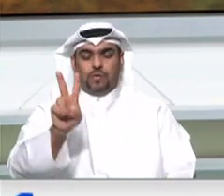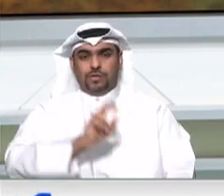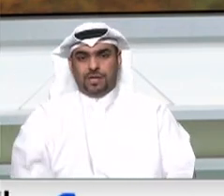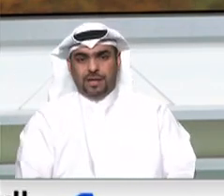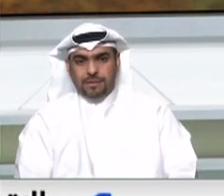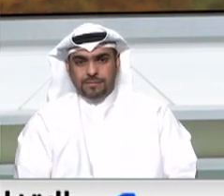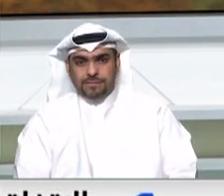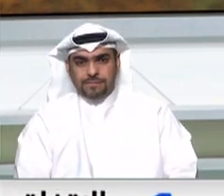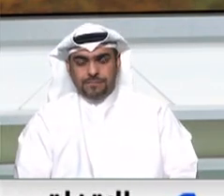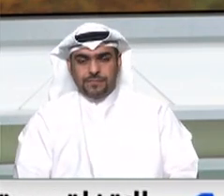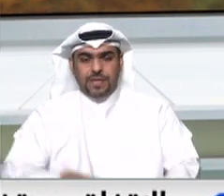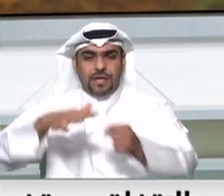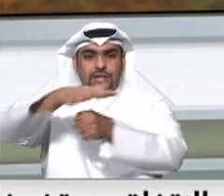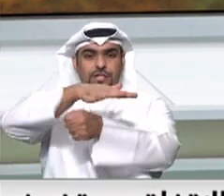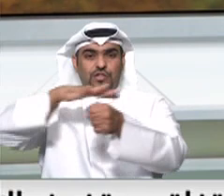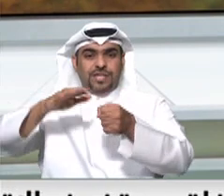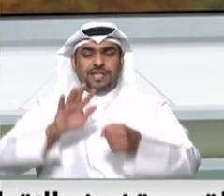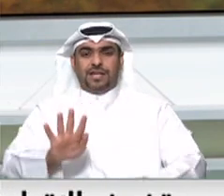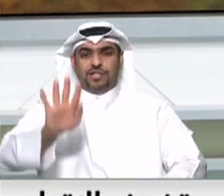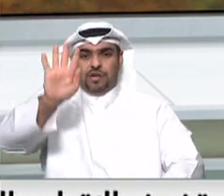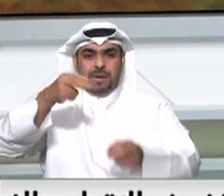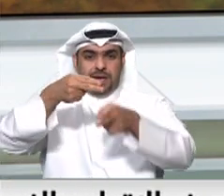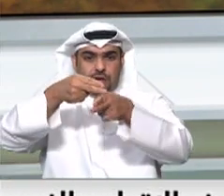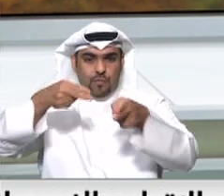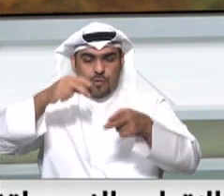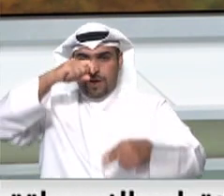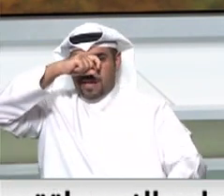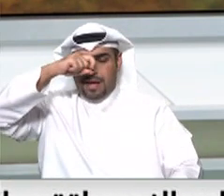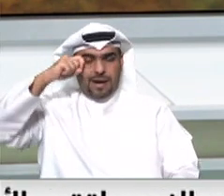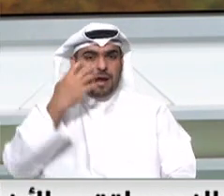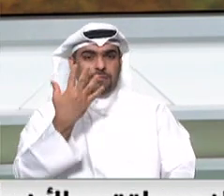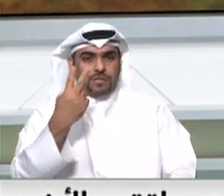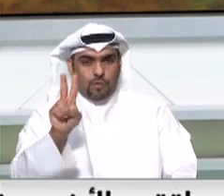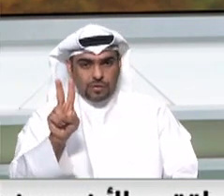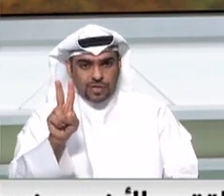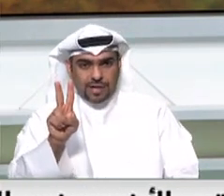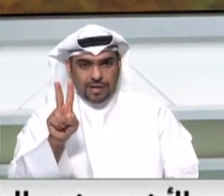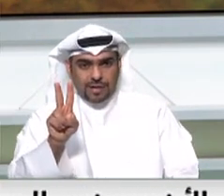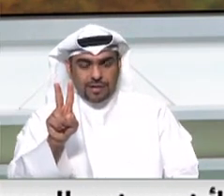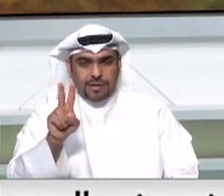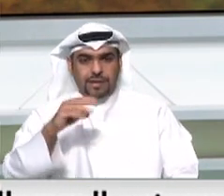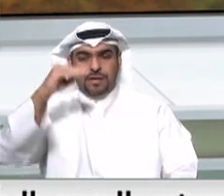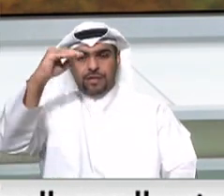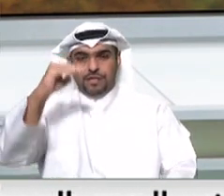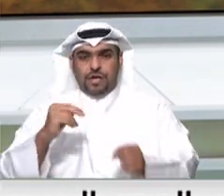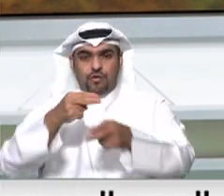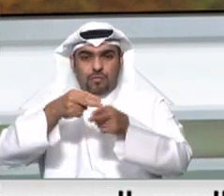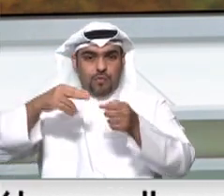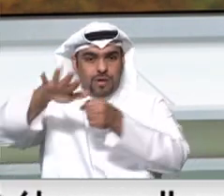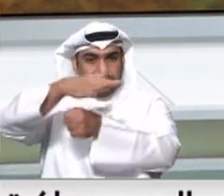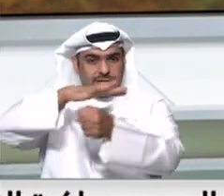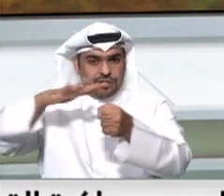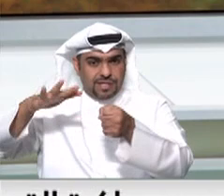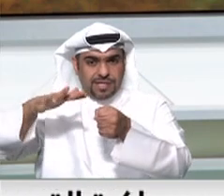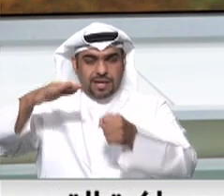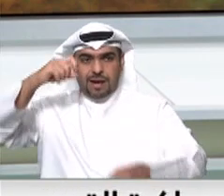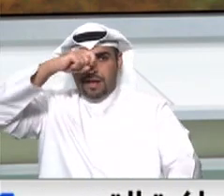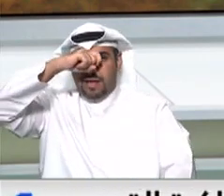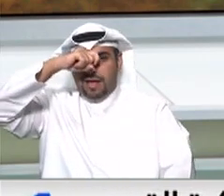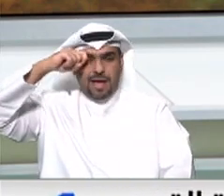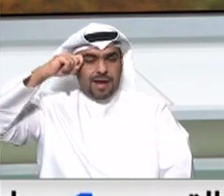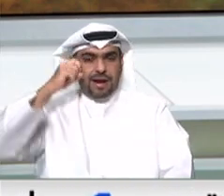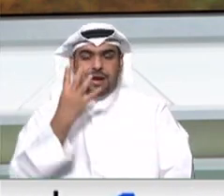مئوية. في جزرنا الشمالية وربا وبوبيان 25 درجة مئوية، وفي الجزر الجنوبية كبر وقارو أم